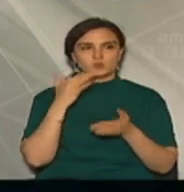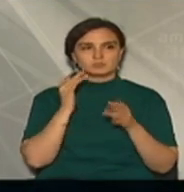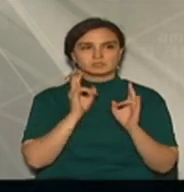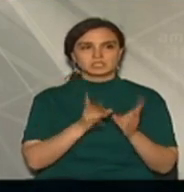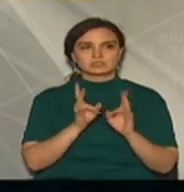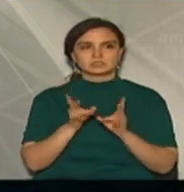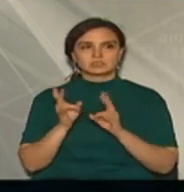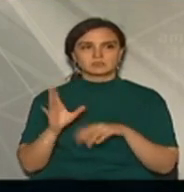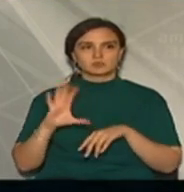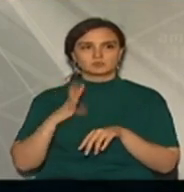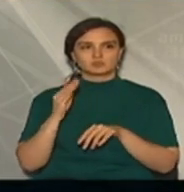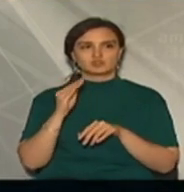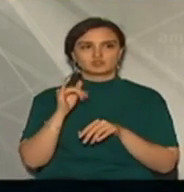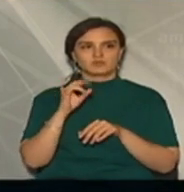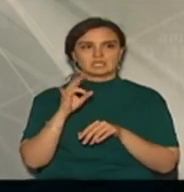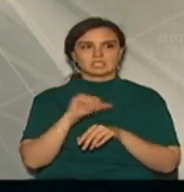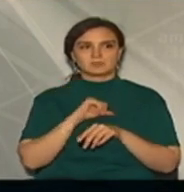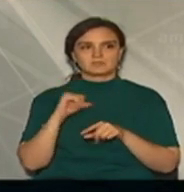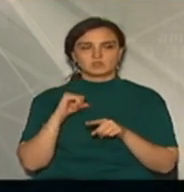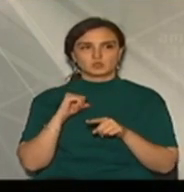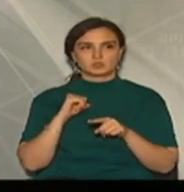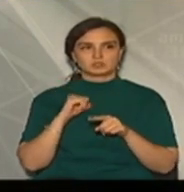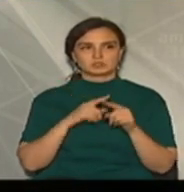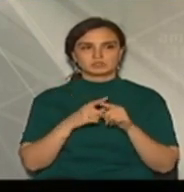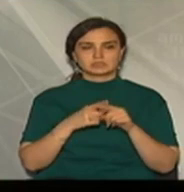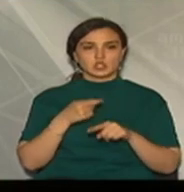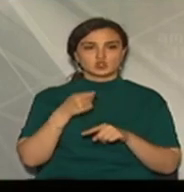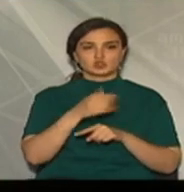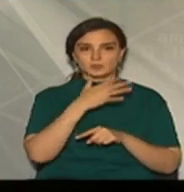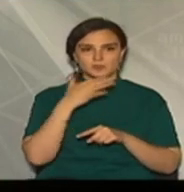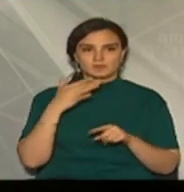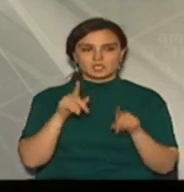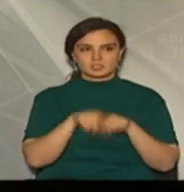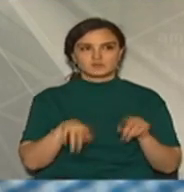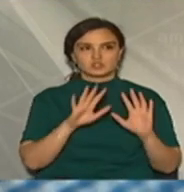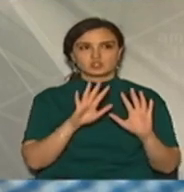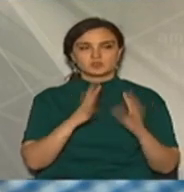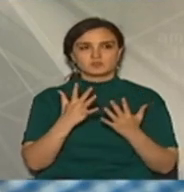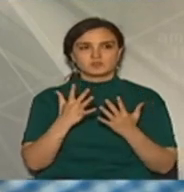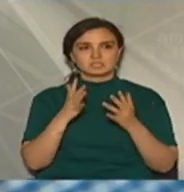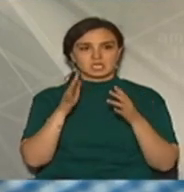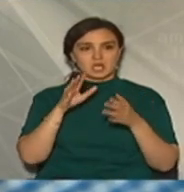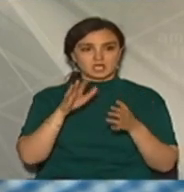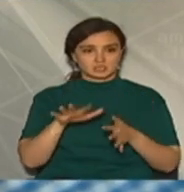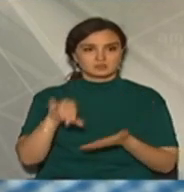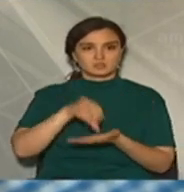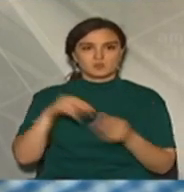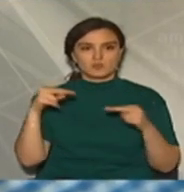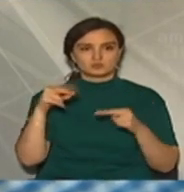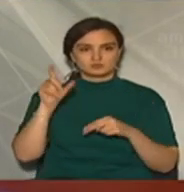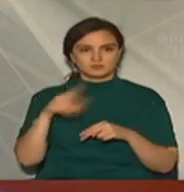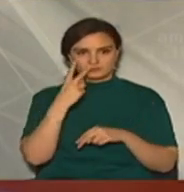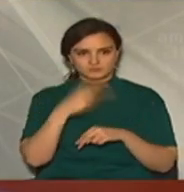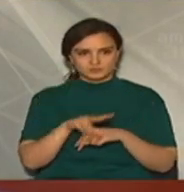დაზიანებები მიაყენა ჟვანიამ დაჭრილს, მათ შორის ასევე შემთხვევის ადგილზე იმყოფებოდნენ მოწმეები,